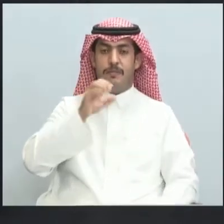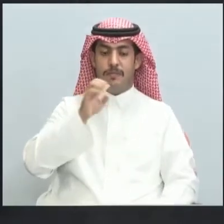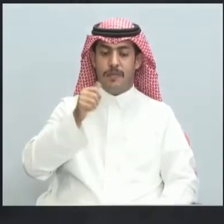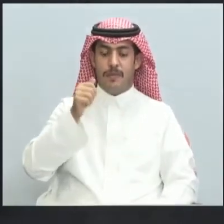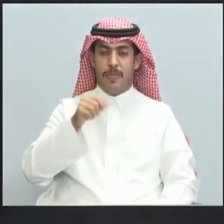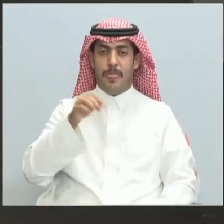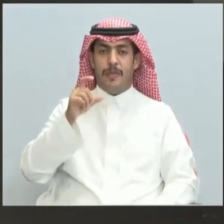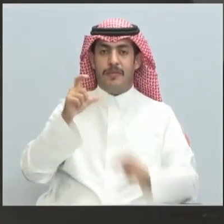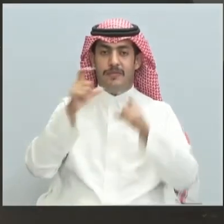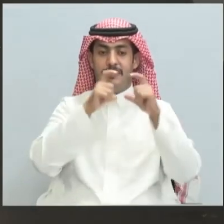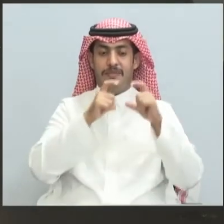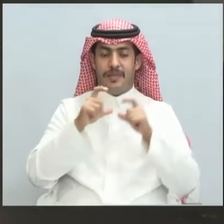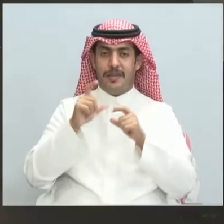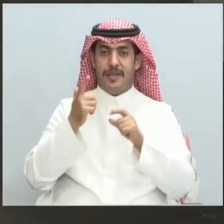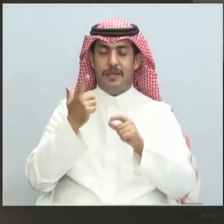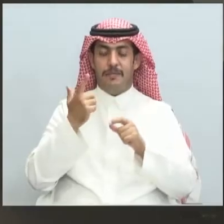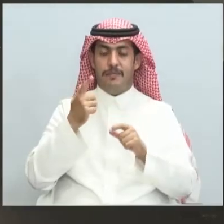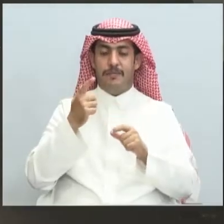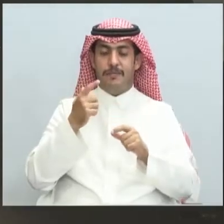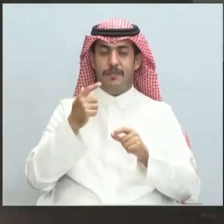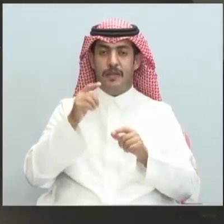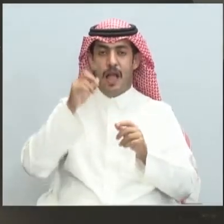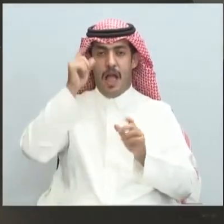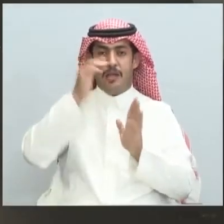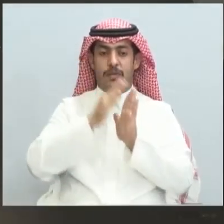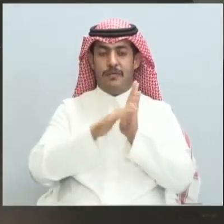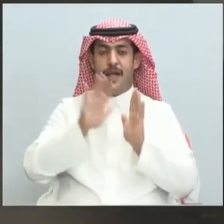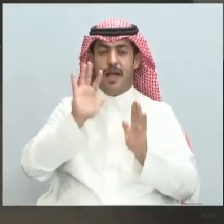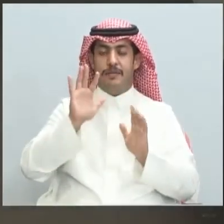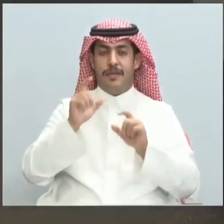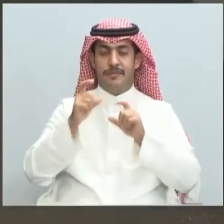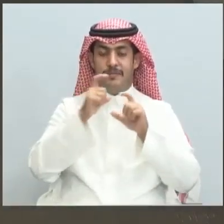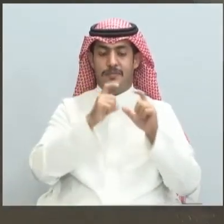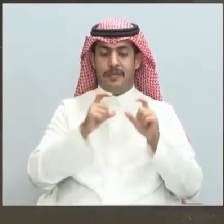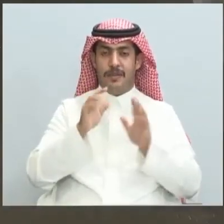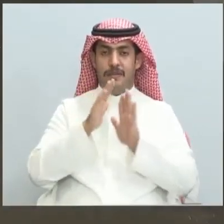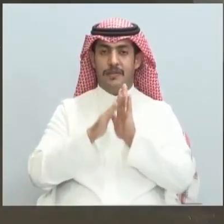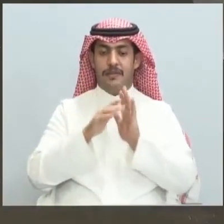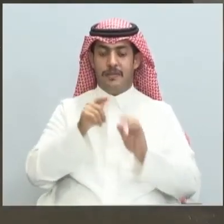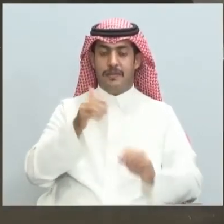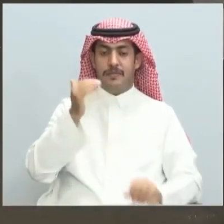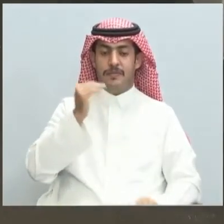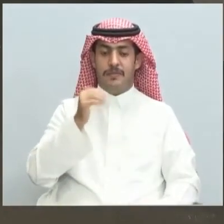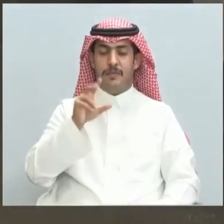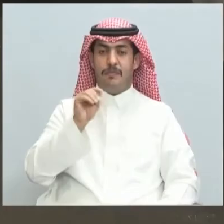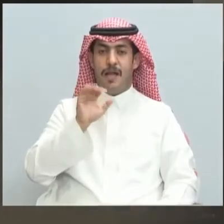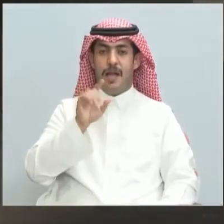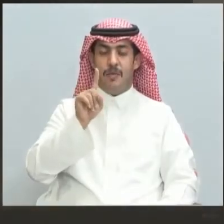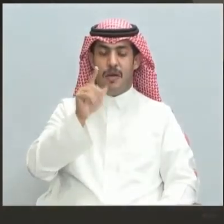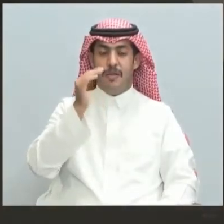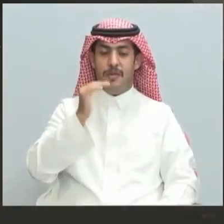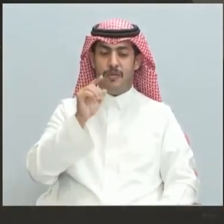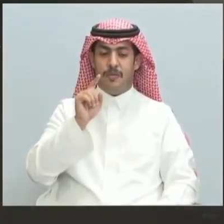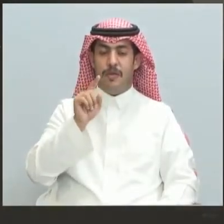كم ربع هنا ابنائي وبناتي مضلل خمسه ارباع مضلله اذا هي التي تمثل واحد على ربع